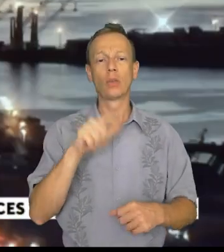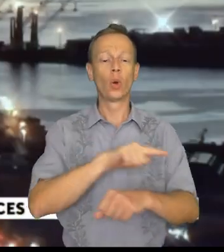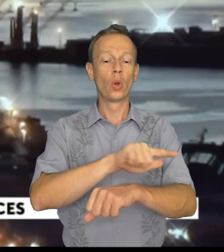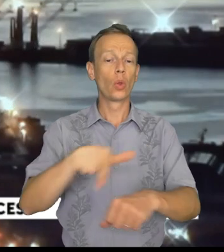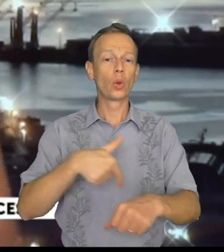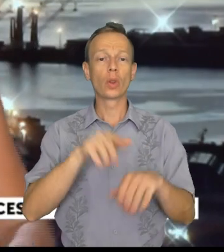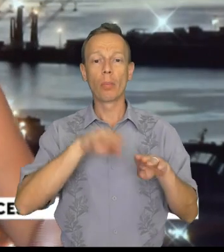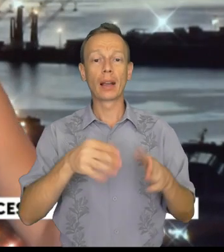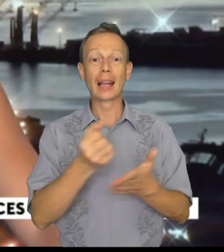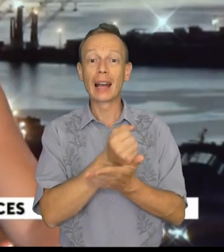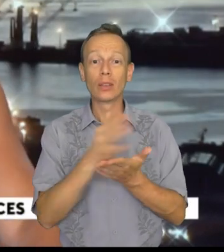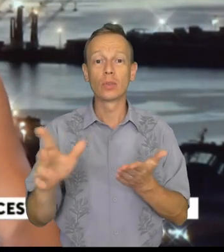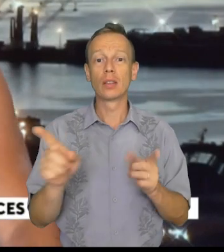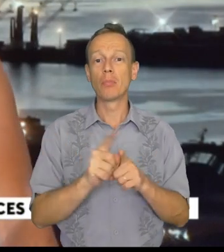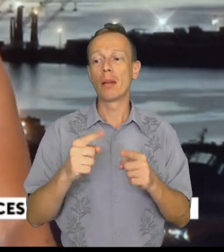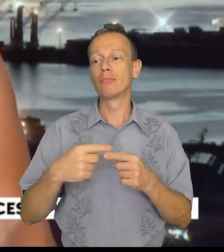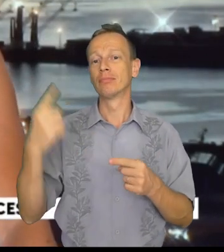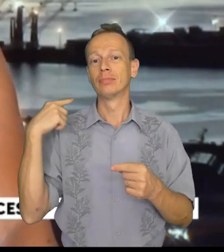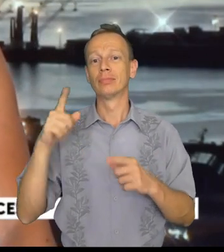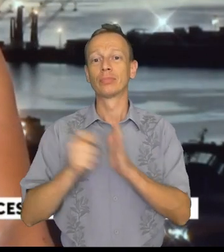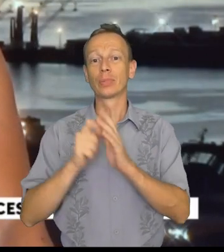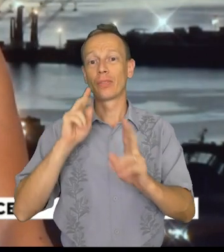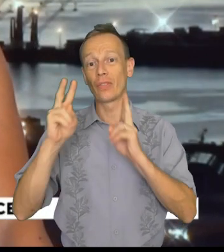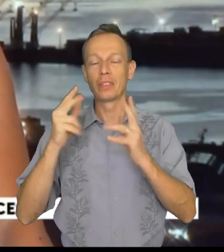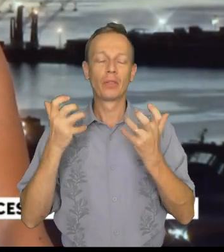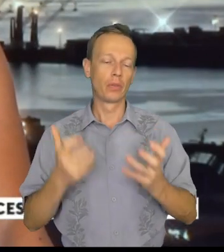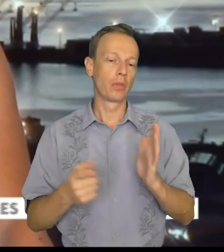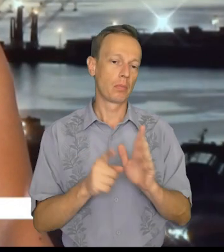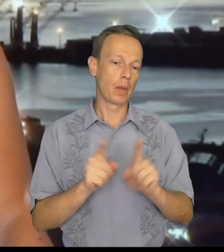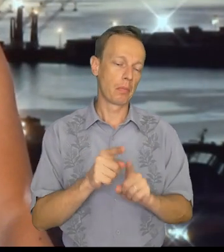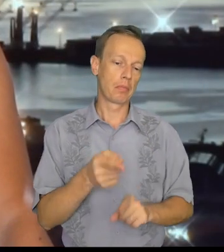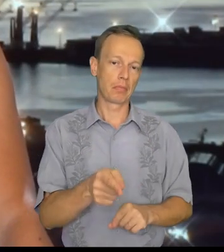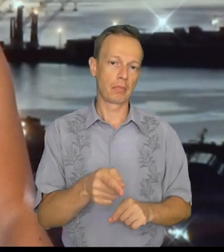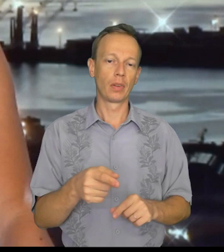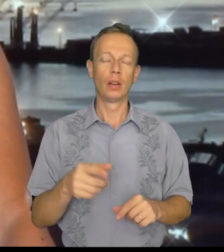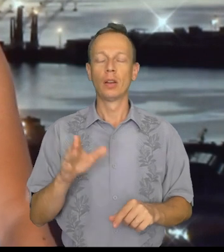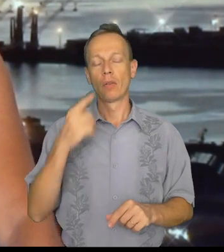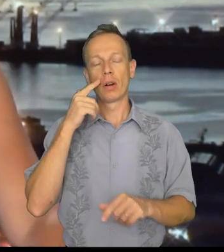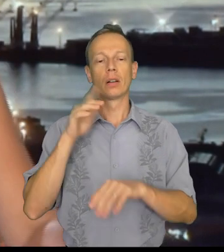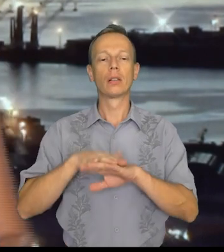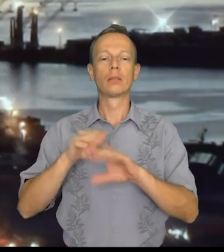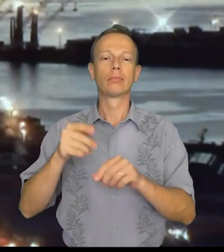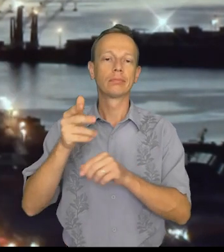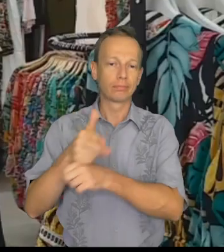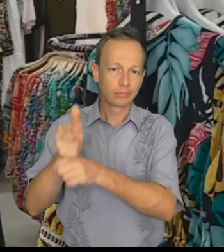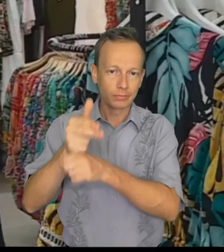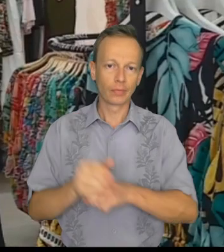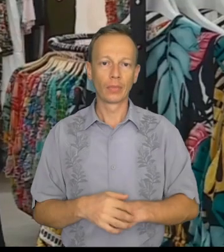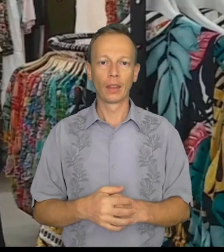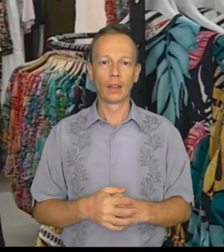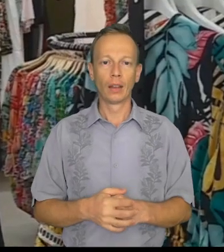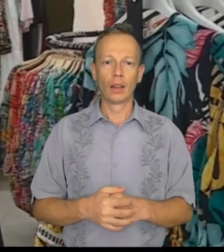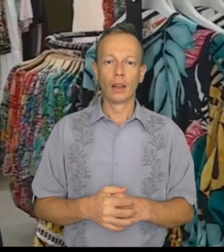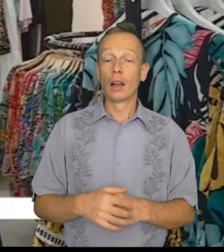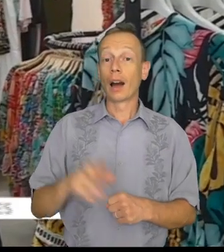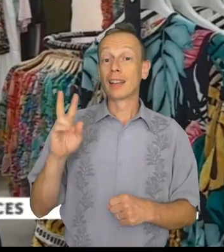gratuit soit reconduite comme pendant les fêtes. On écoute ces quelques réactions recueillies par Stéphane Latino et Hubert Liao. C'est vrai, la première des choses,